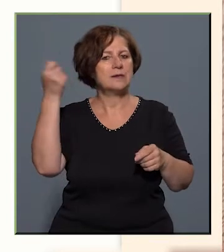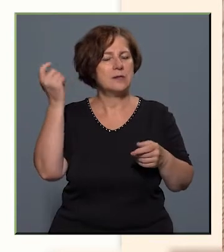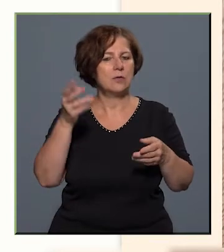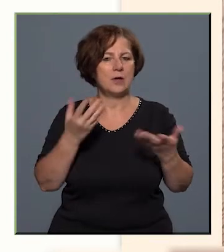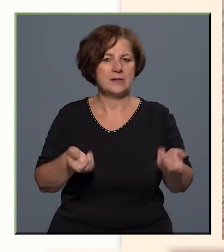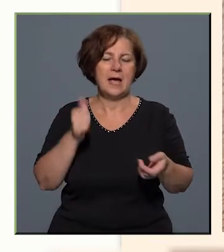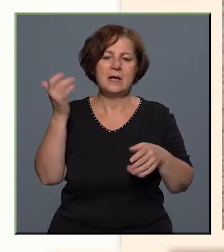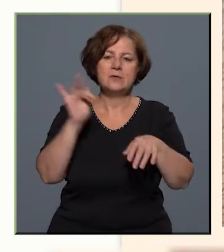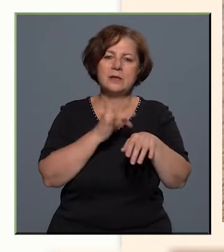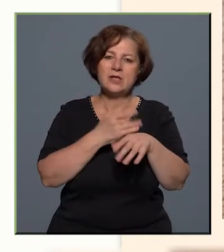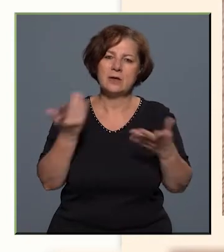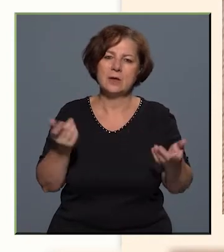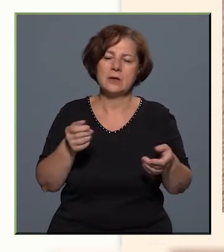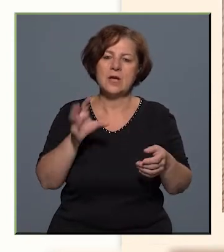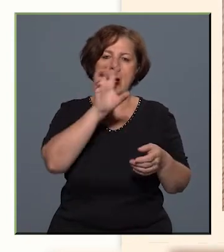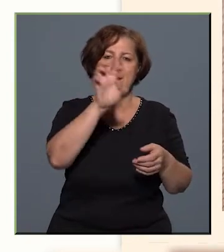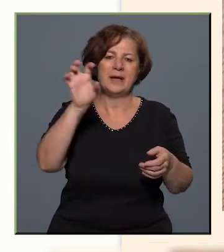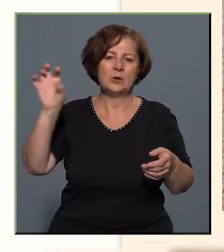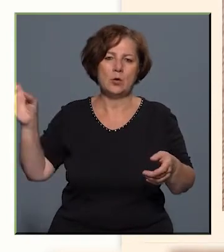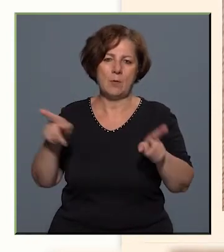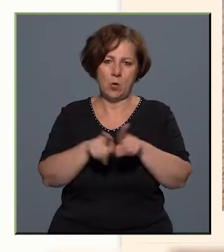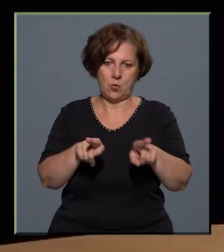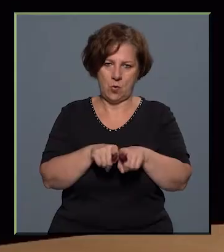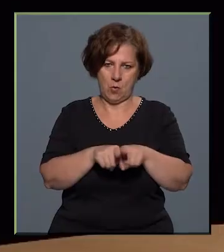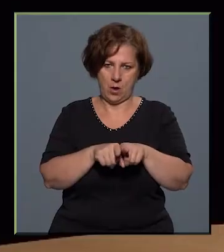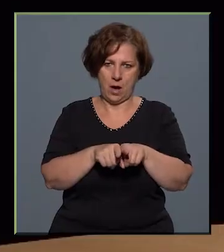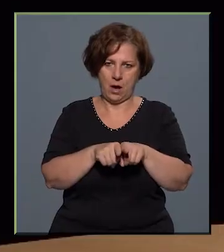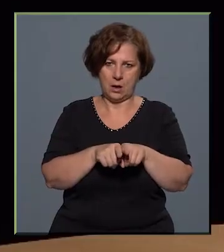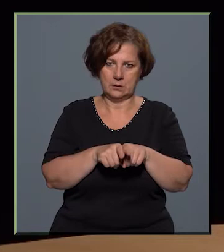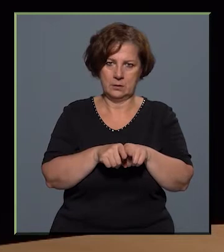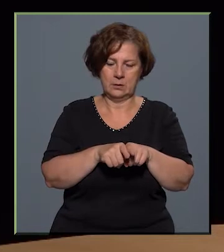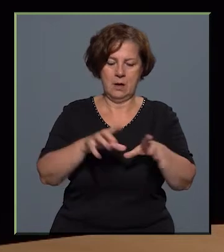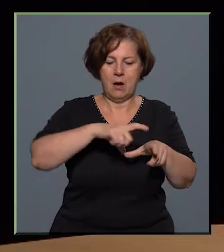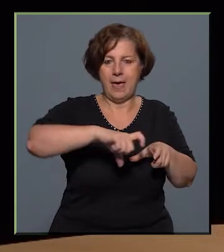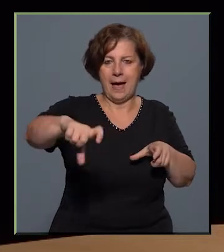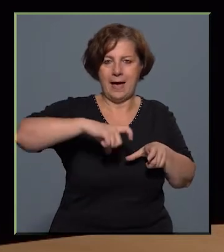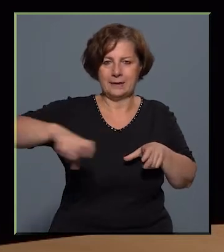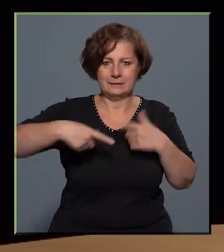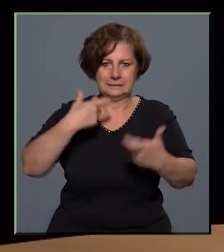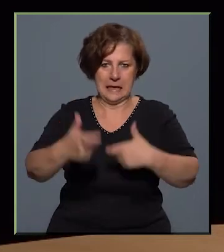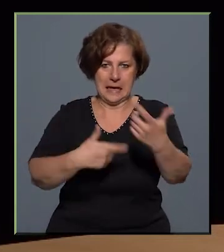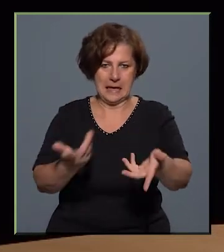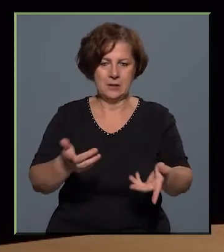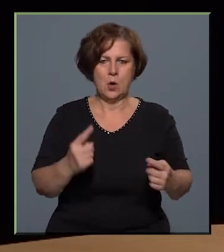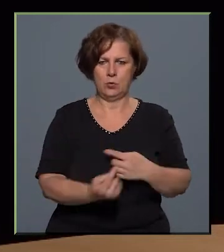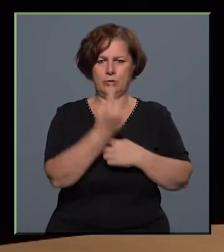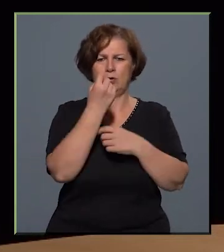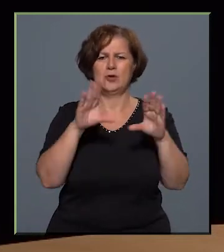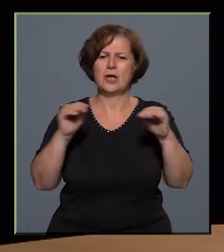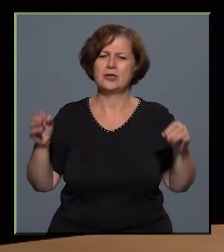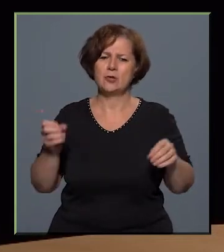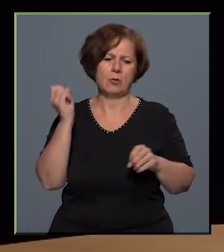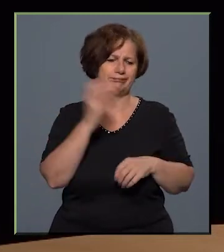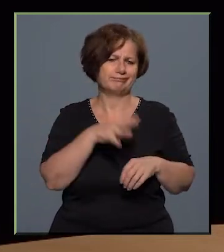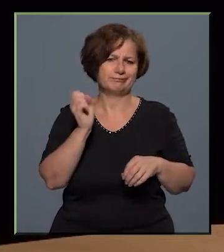majd először kísérleti jelleggel bizonyos piktogramok olyan az aszfalton, a járdán, olyan területeken, ahol különösen